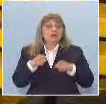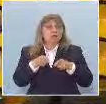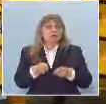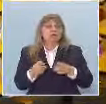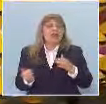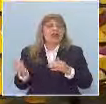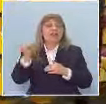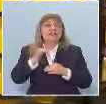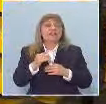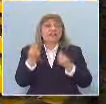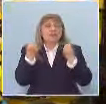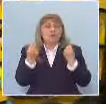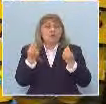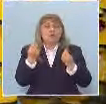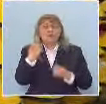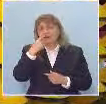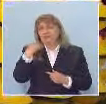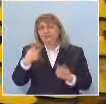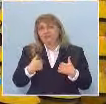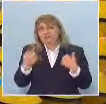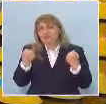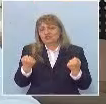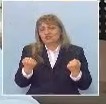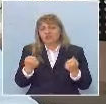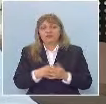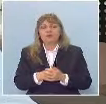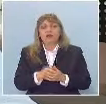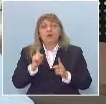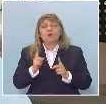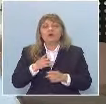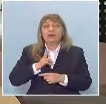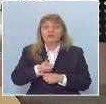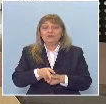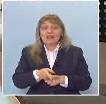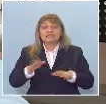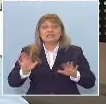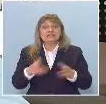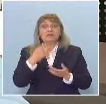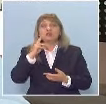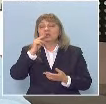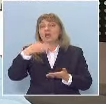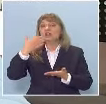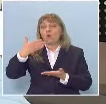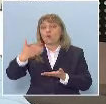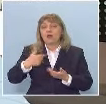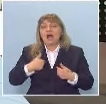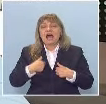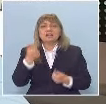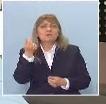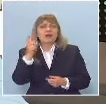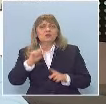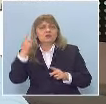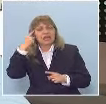е най-хубавия момент в живота. Като влязох и започнаха да говорят, аз малко не